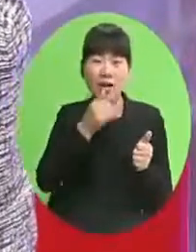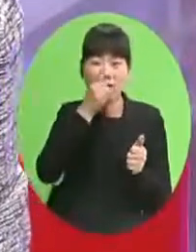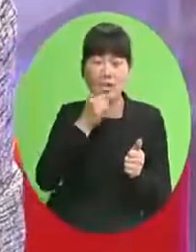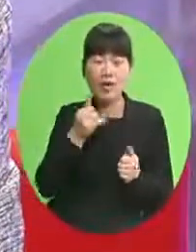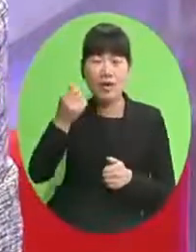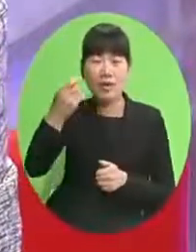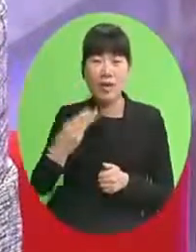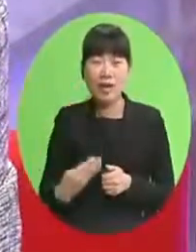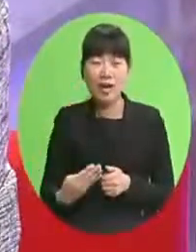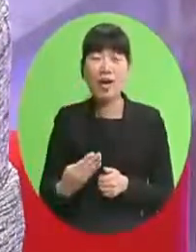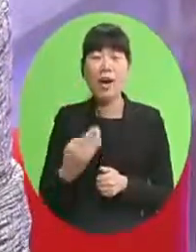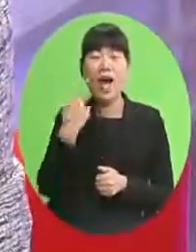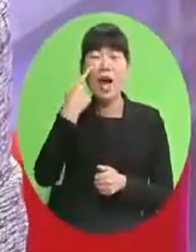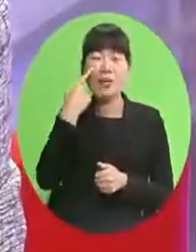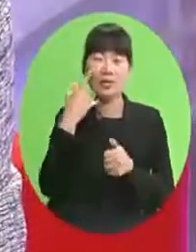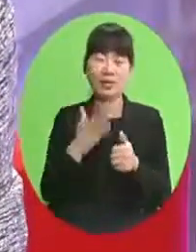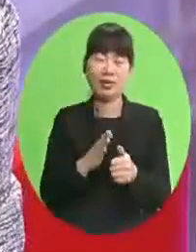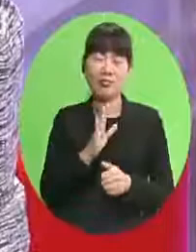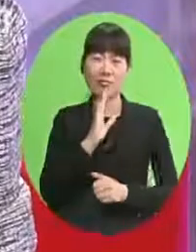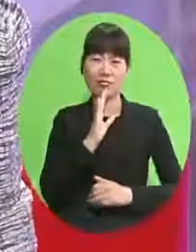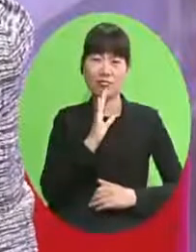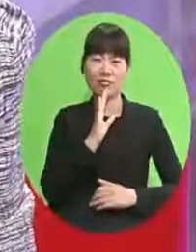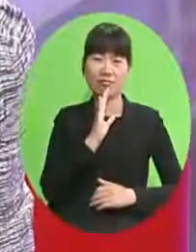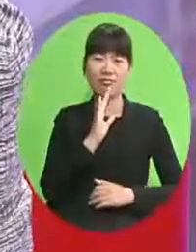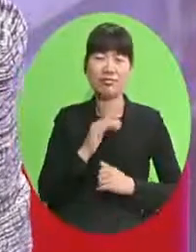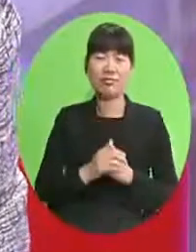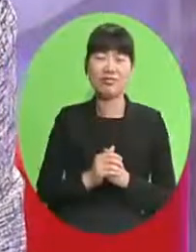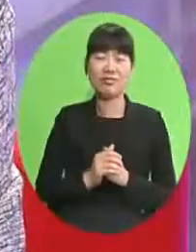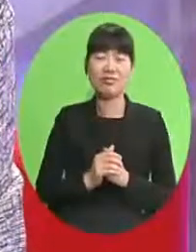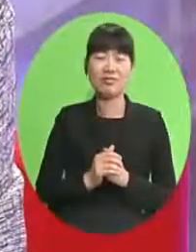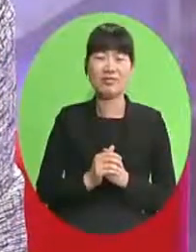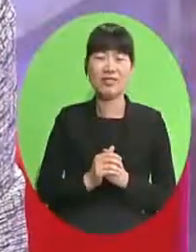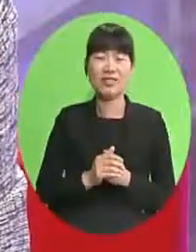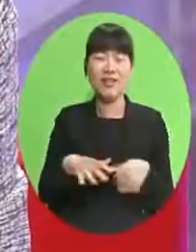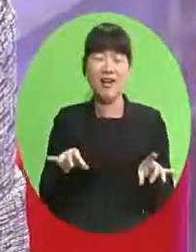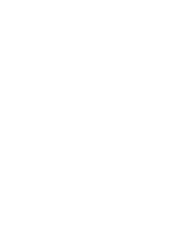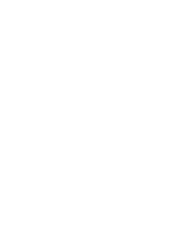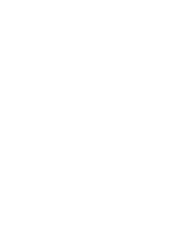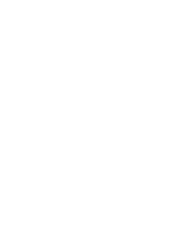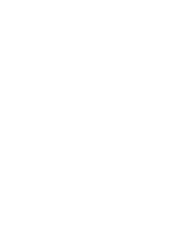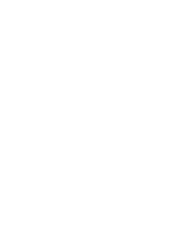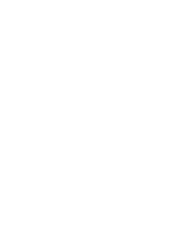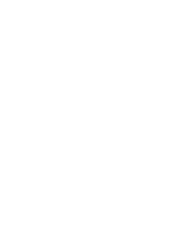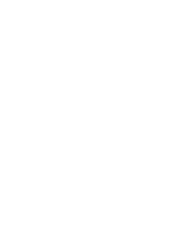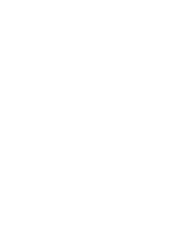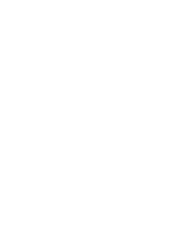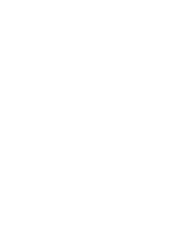이거 몇 차례만 하면은 정말 매직 같은 결과가 오기도 합니다. 아니 저희가 흔히